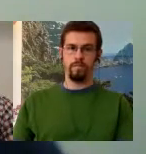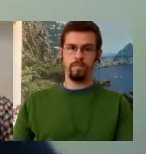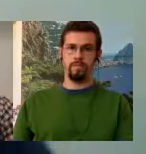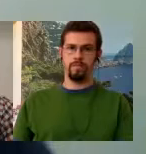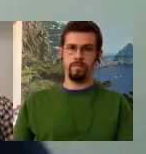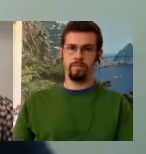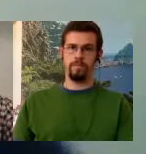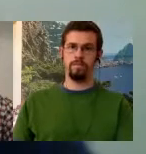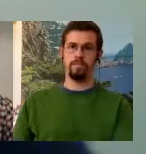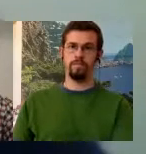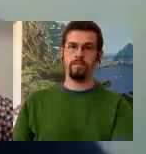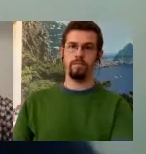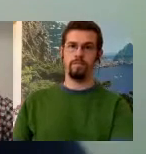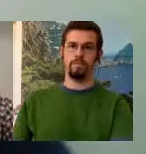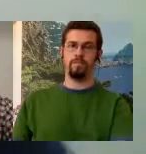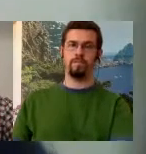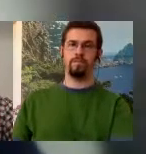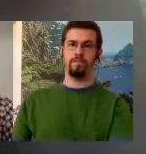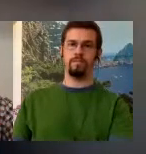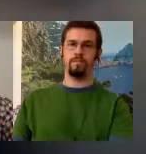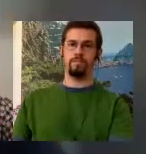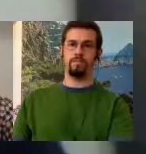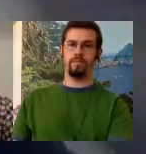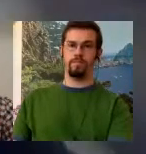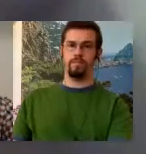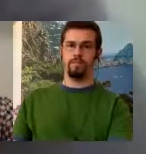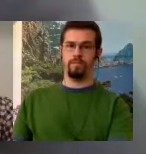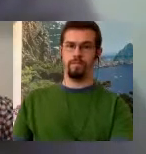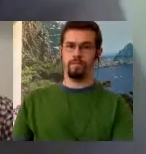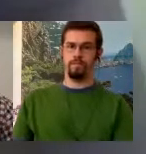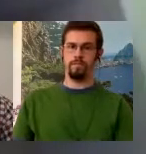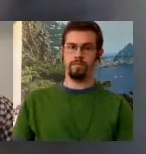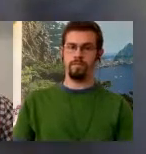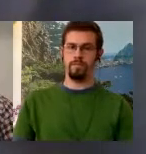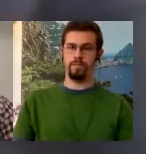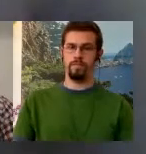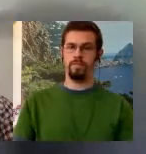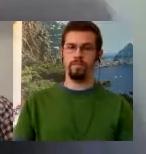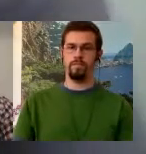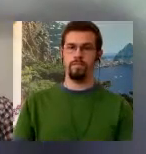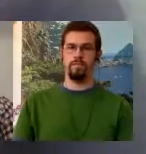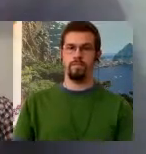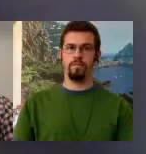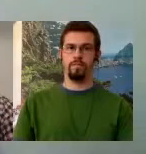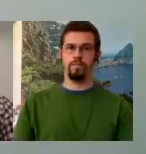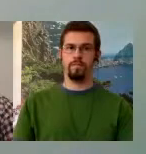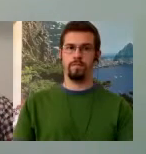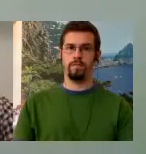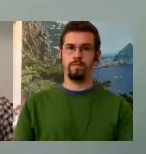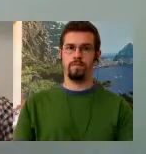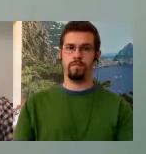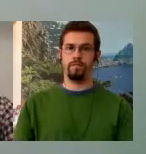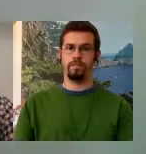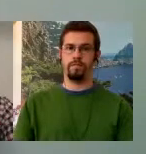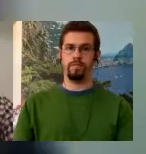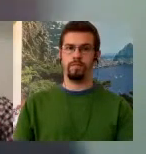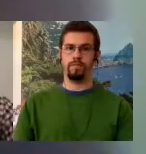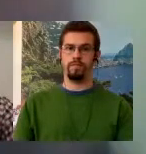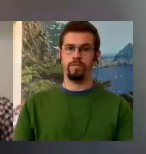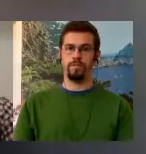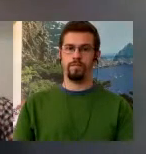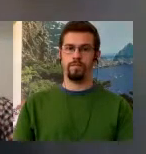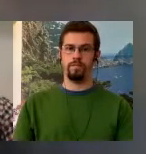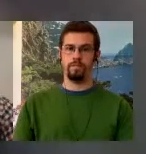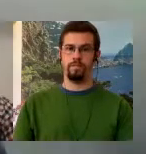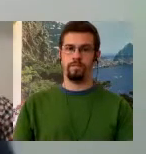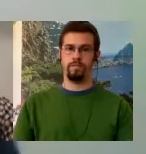أو لنقول جميع كتبهم في ملخص صغير، مع كل كتاب لديهم